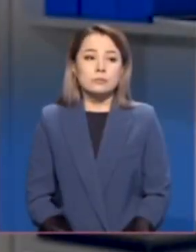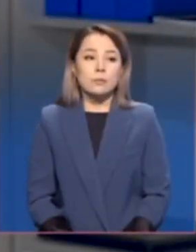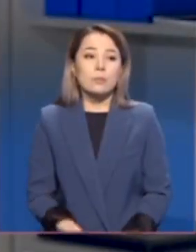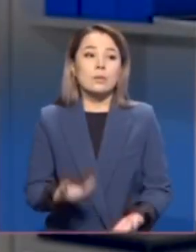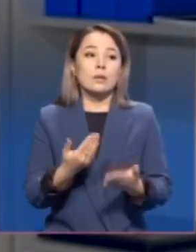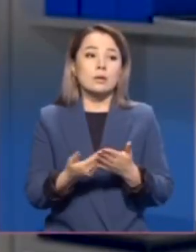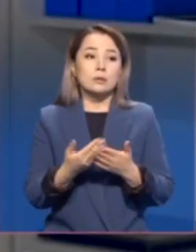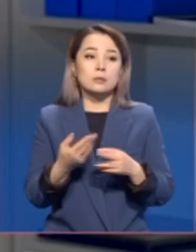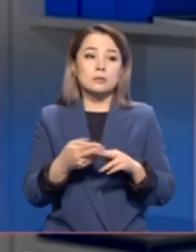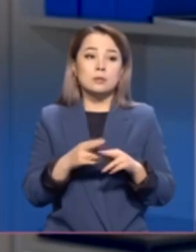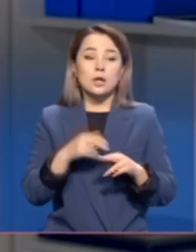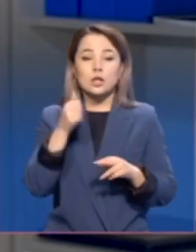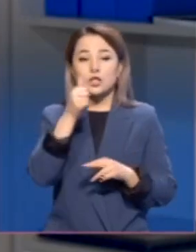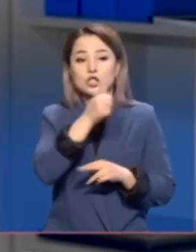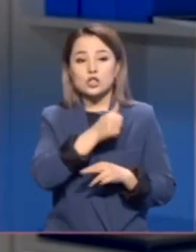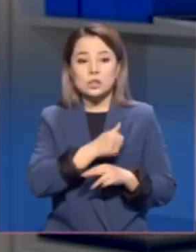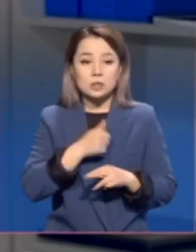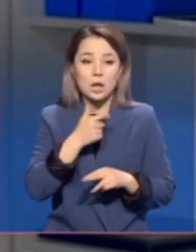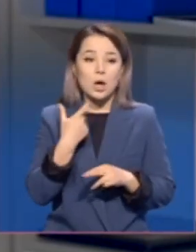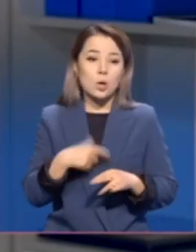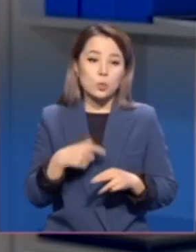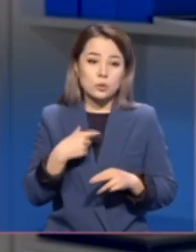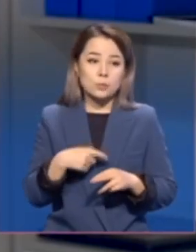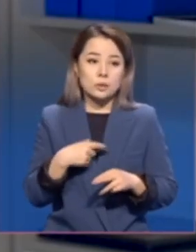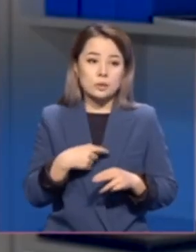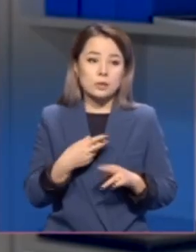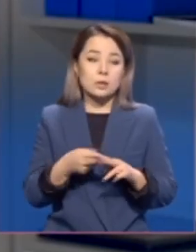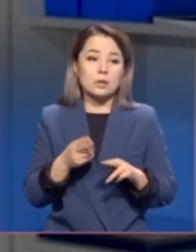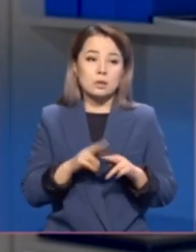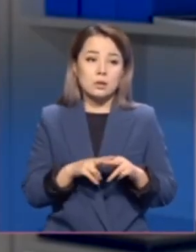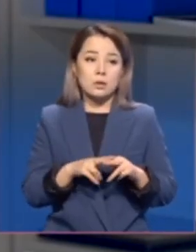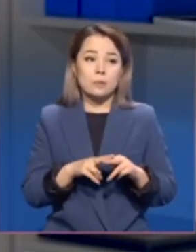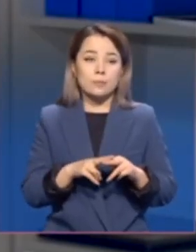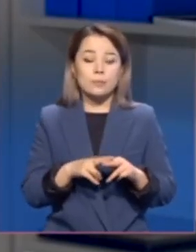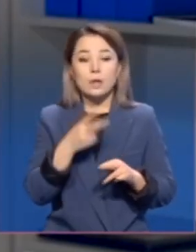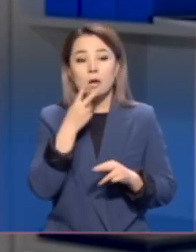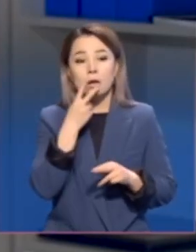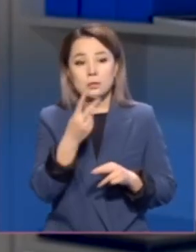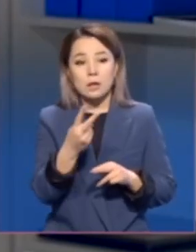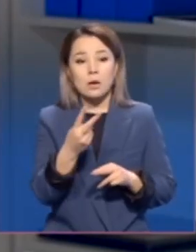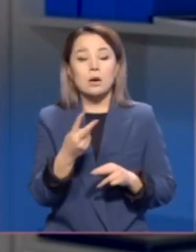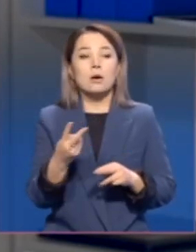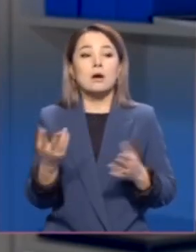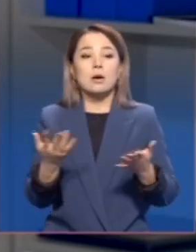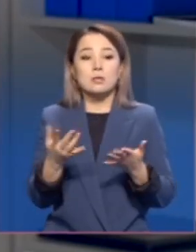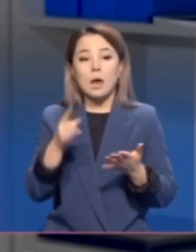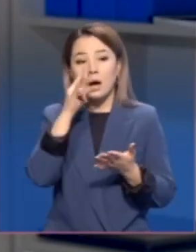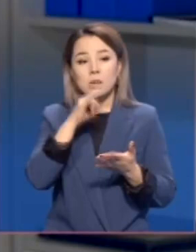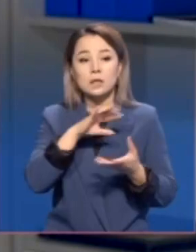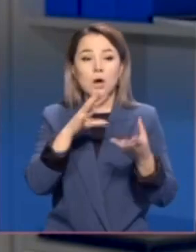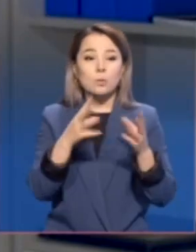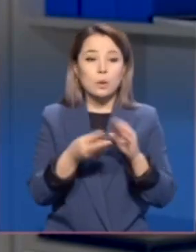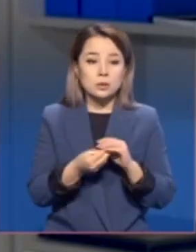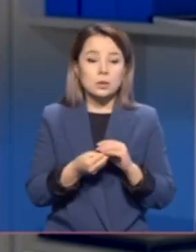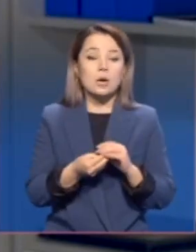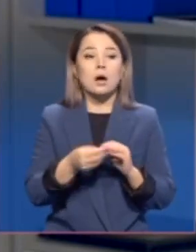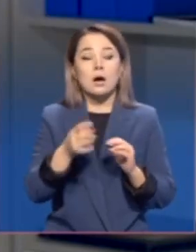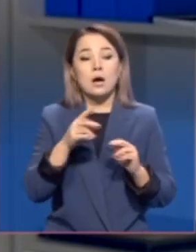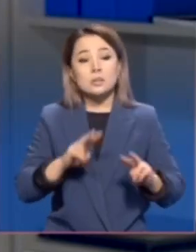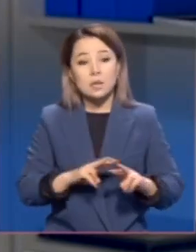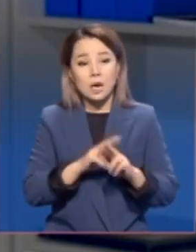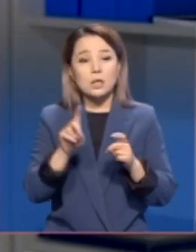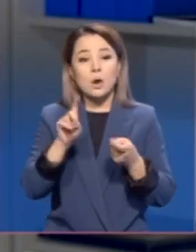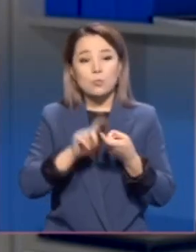Мысалы, біз жылда өзіміз мынау қараймыз ғой, қалай Қазақстан бойынша, жалпы Астана